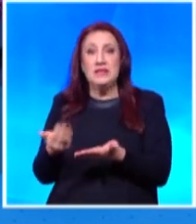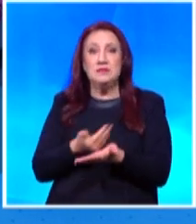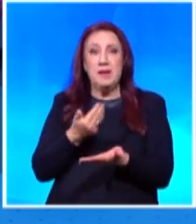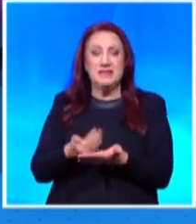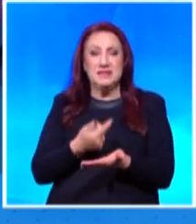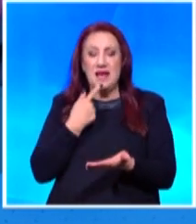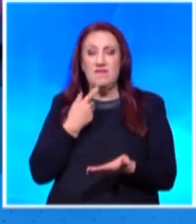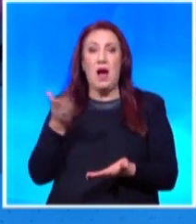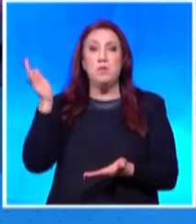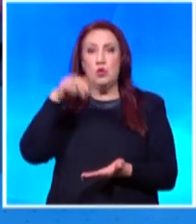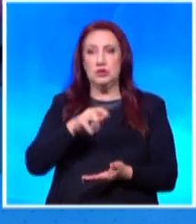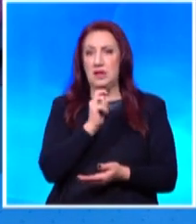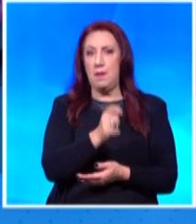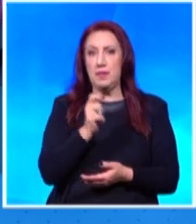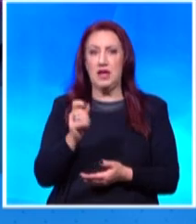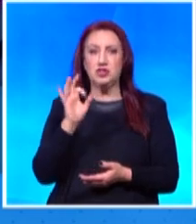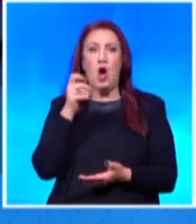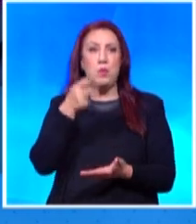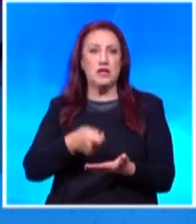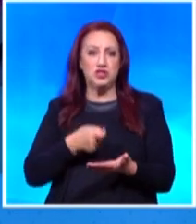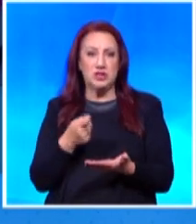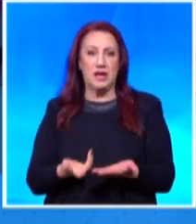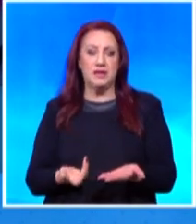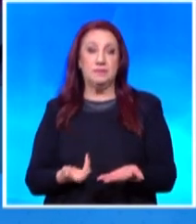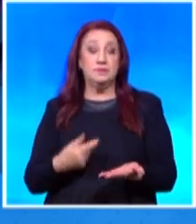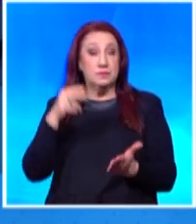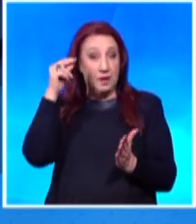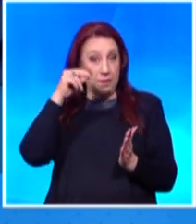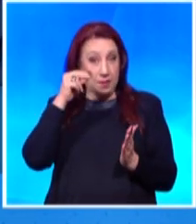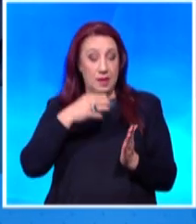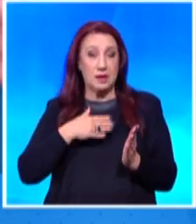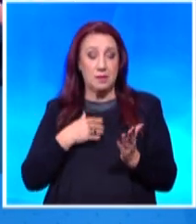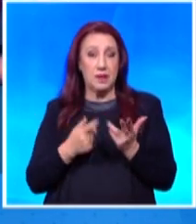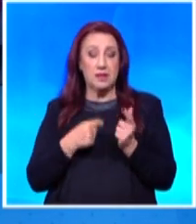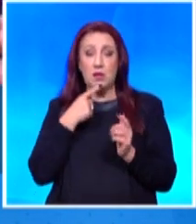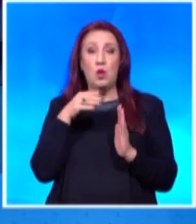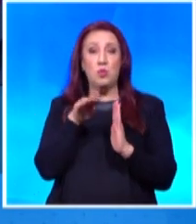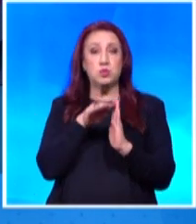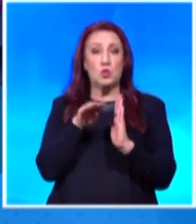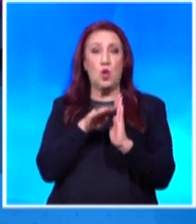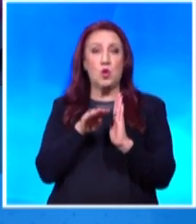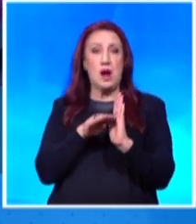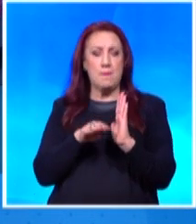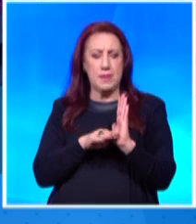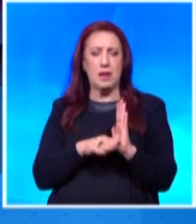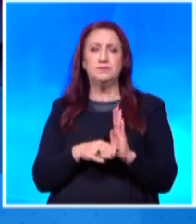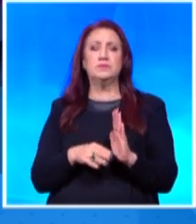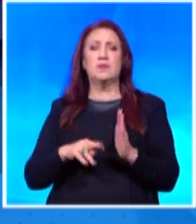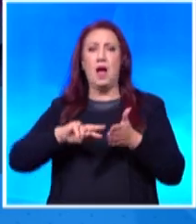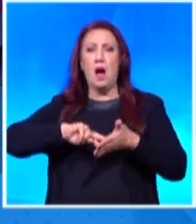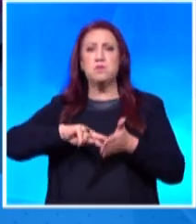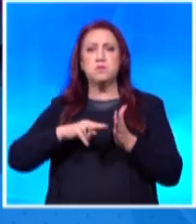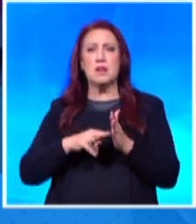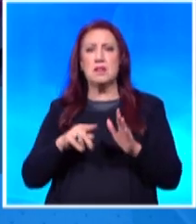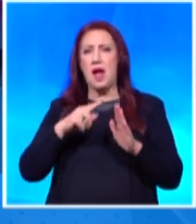щетите. България има няколко програми и планове, да ги наречем стратегически документи, които чакат